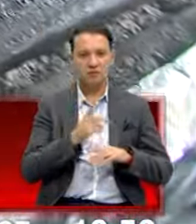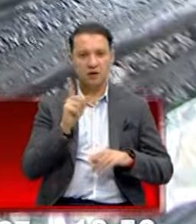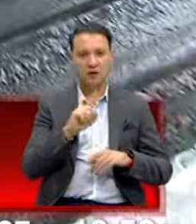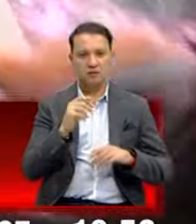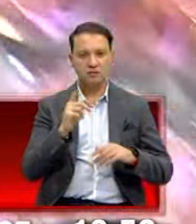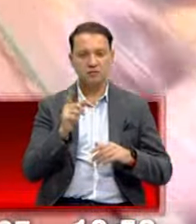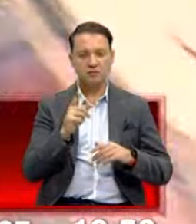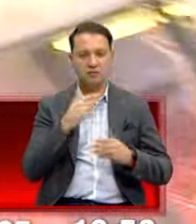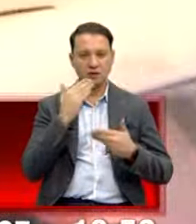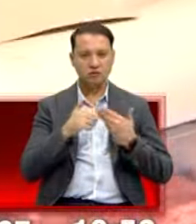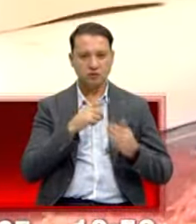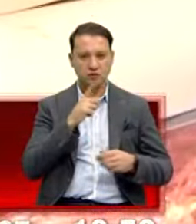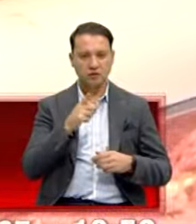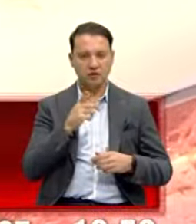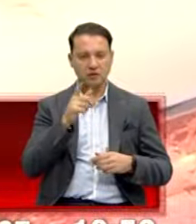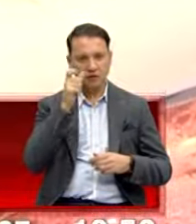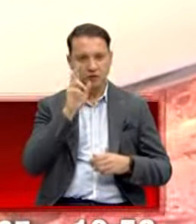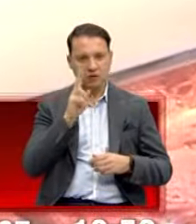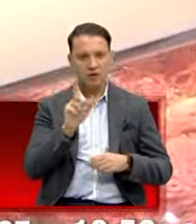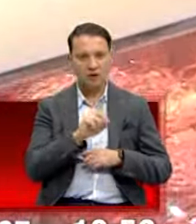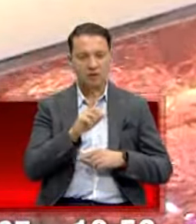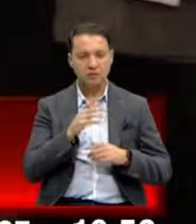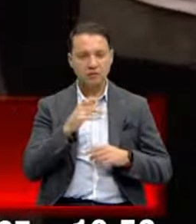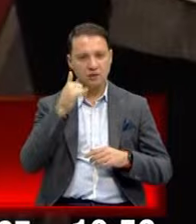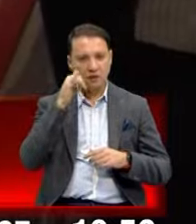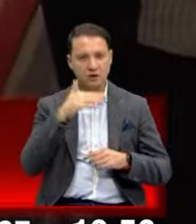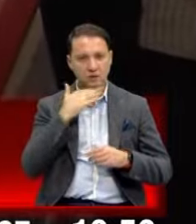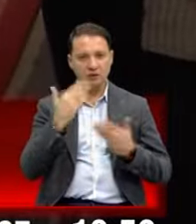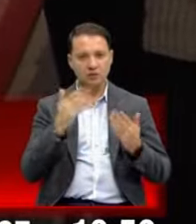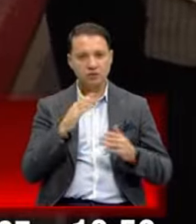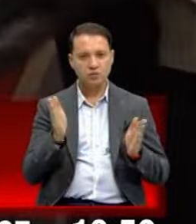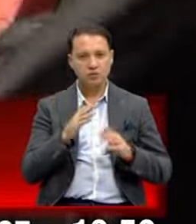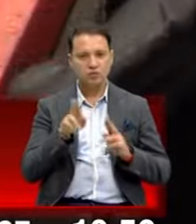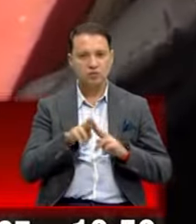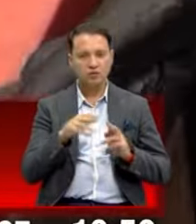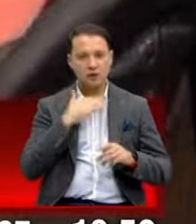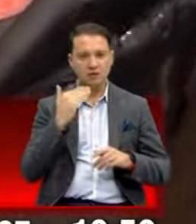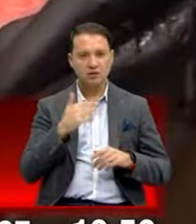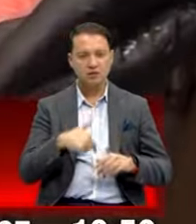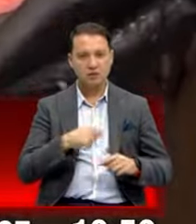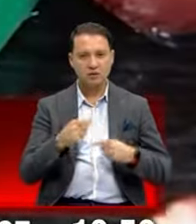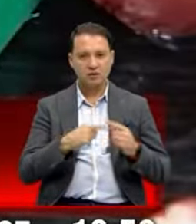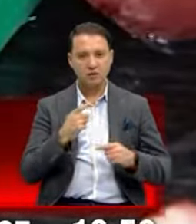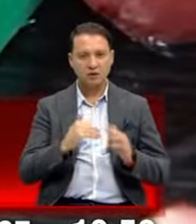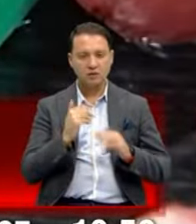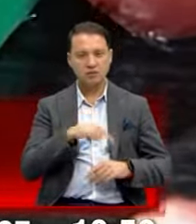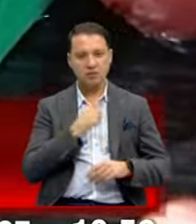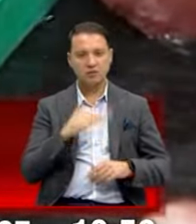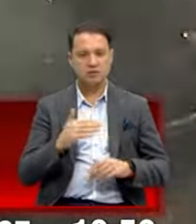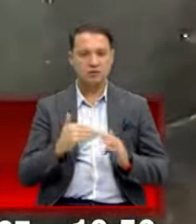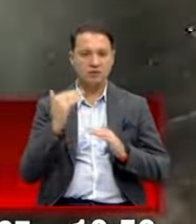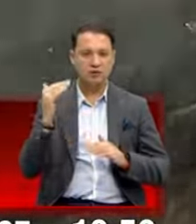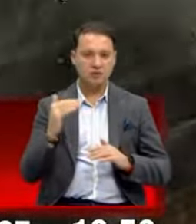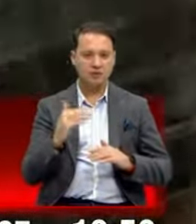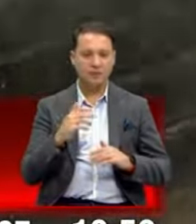kalem kalem sıralamıştı. En dikkat çeken kalem ne dana eti ne de kuzu eti oldu. Sakatattaki artış oranı hepsini